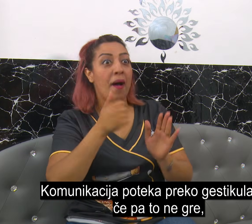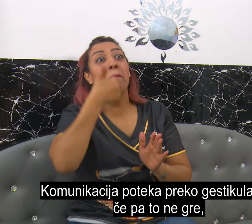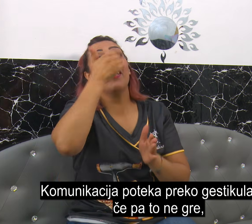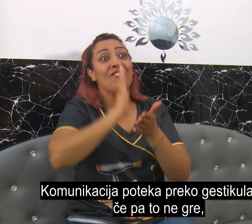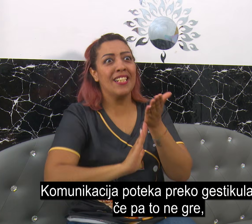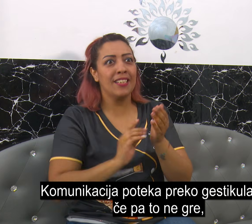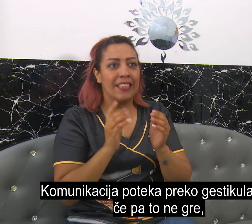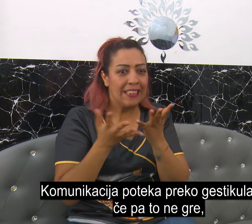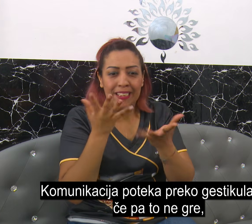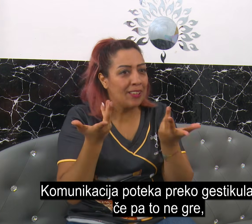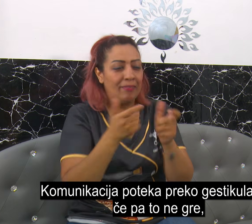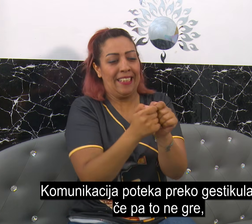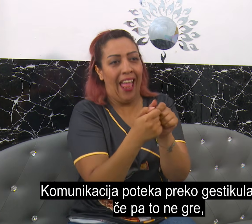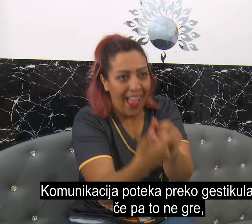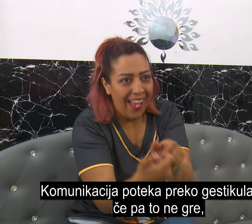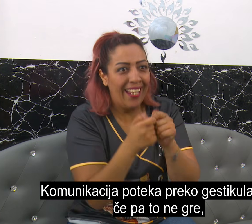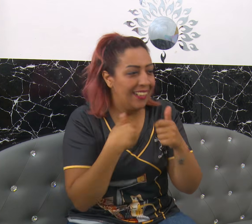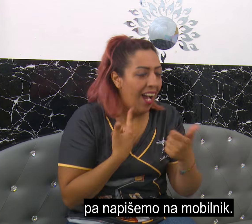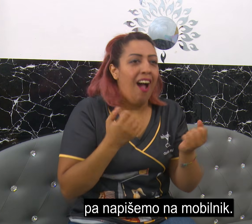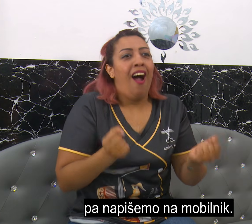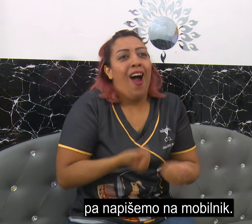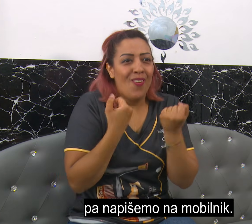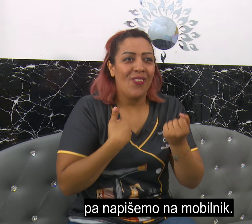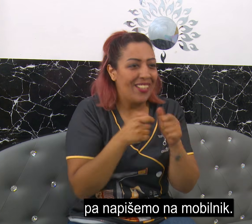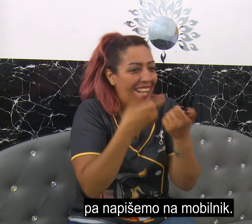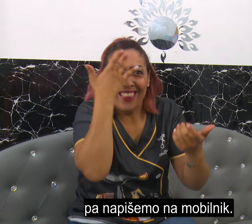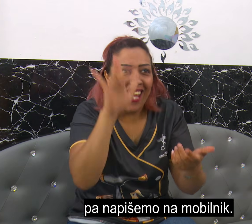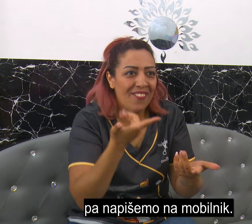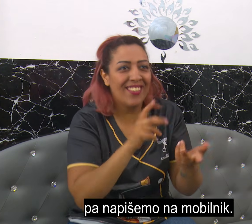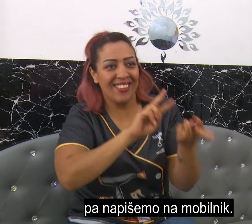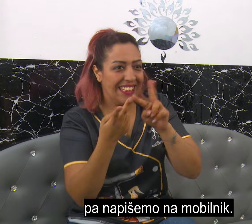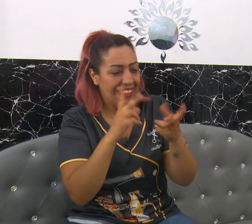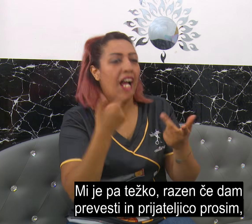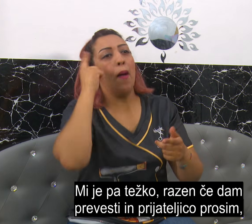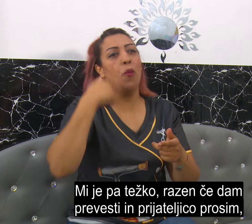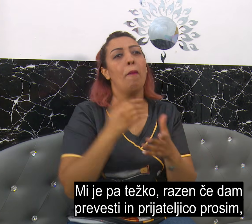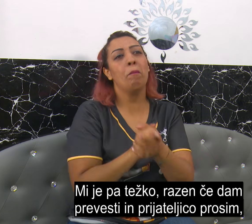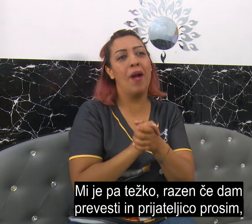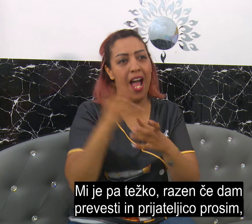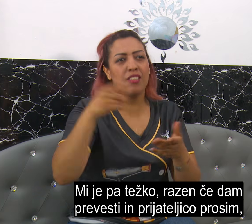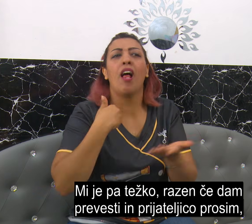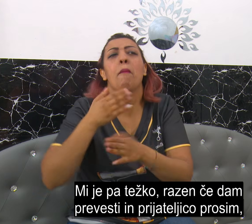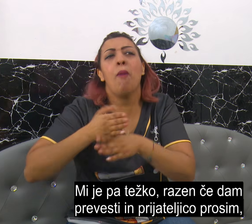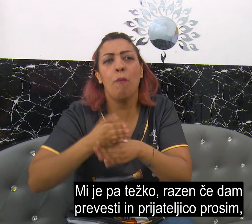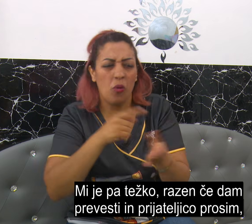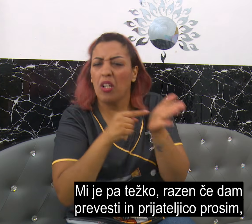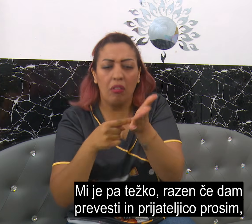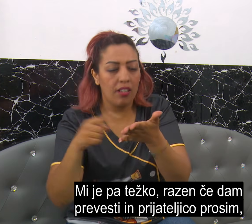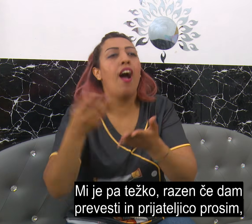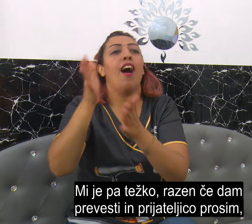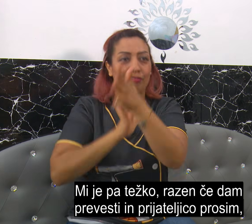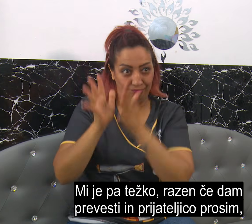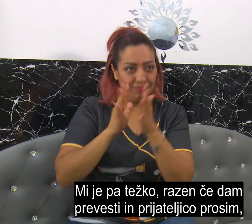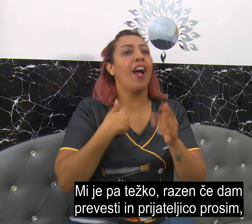preko gestikulacije. Če pa to ne gre, pa napišemo na mobilnik. Mi je pa težko, razen če dam prevesti,